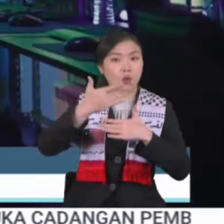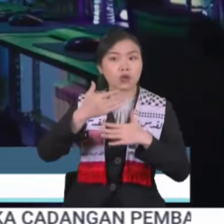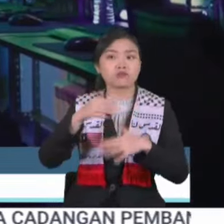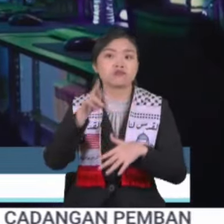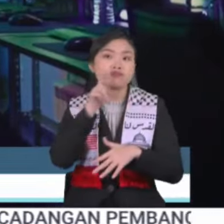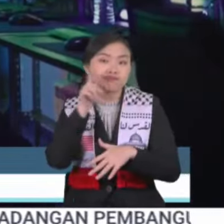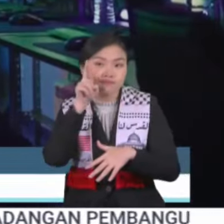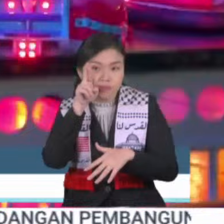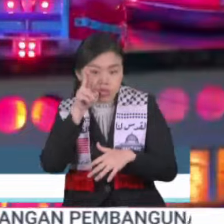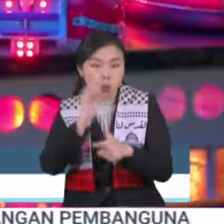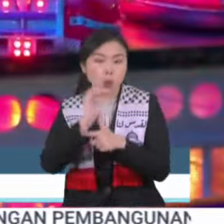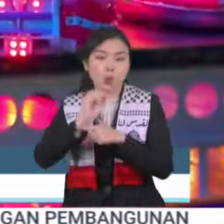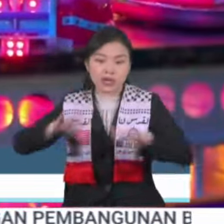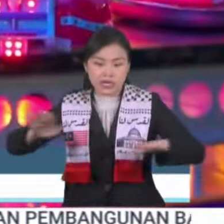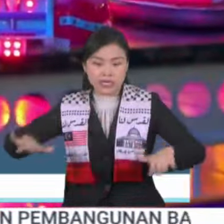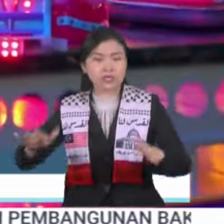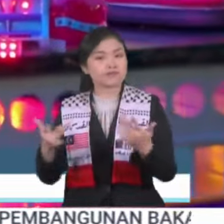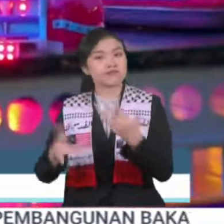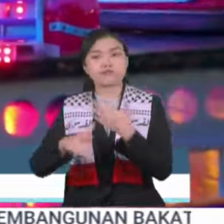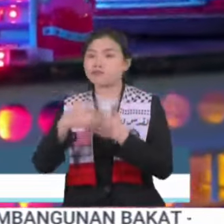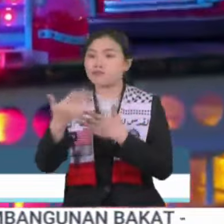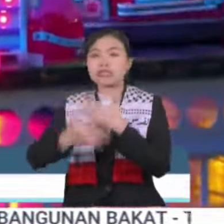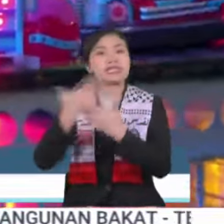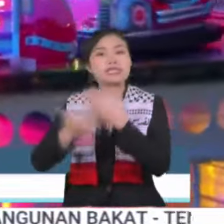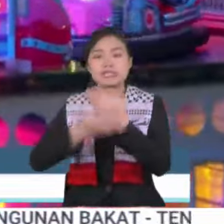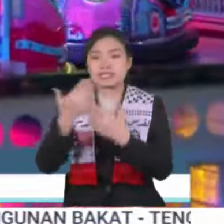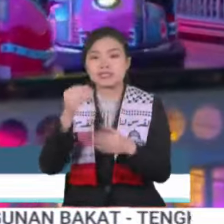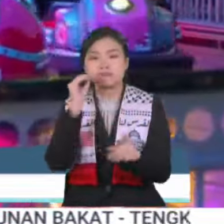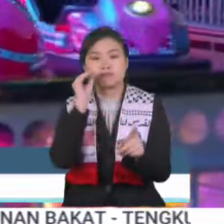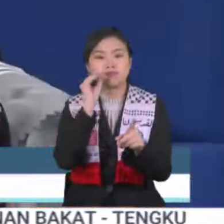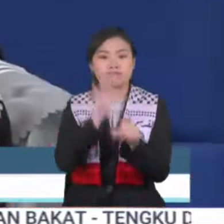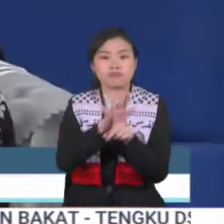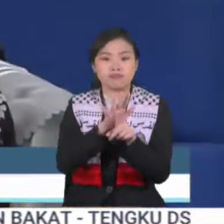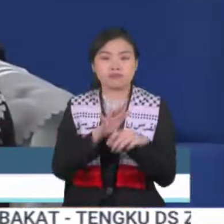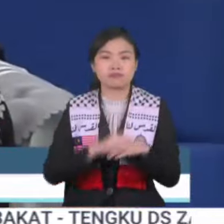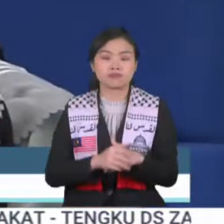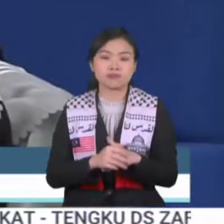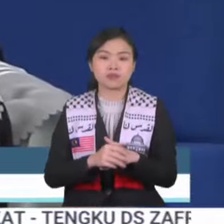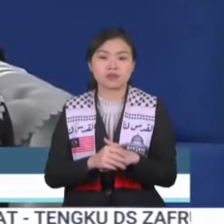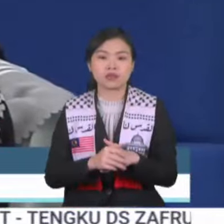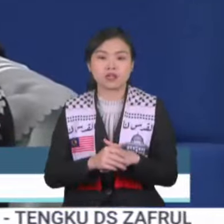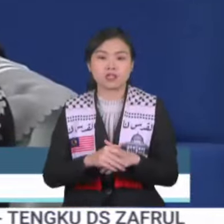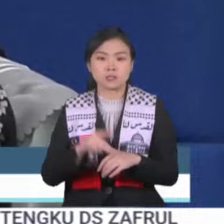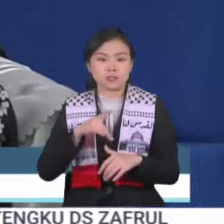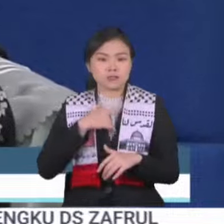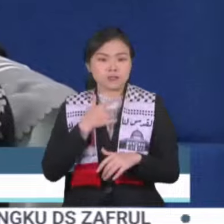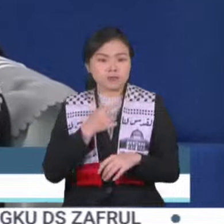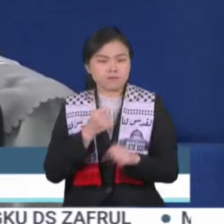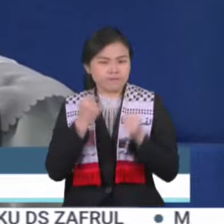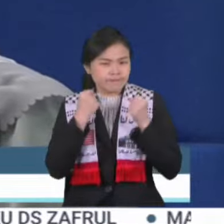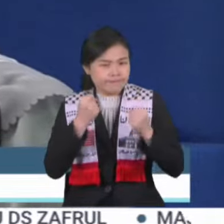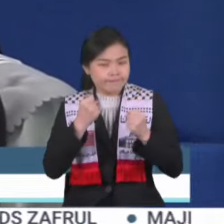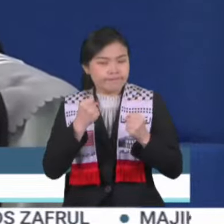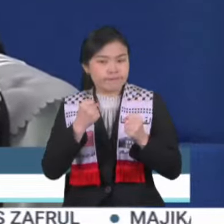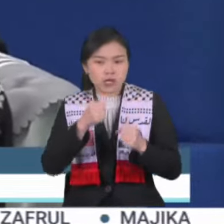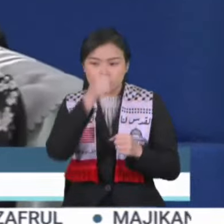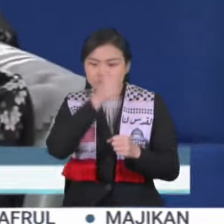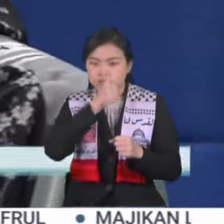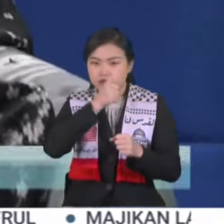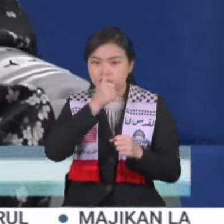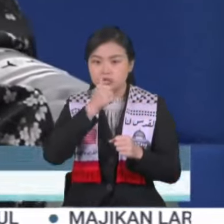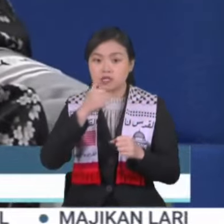dan kanak-kanak juga mudah terdedah kepada pelakuan itu. Resilience itu bermaksud keupayaan untuk